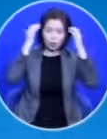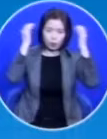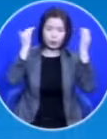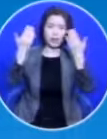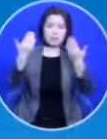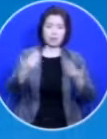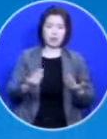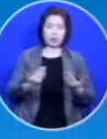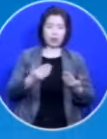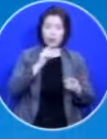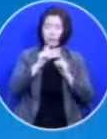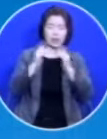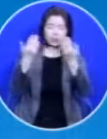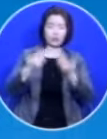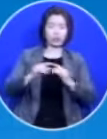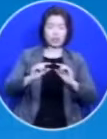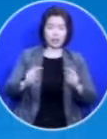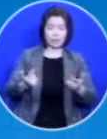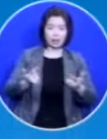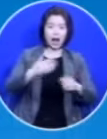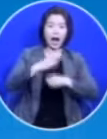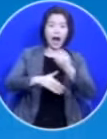않으셨기니다 하나님은